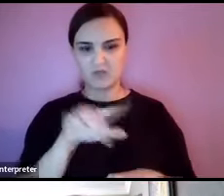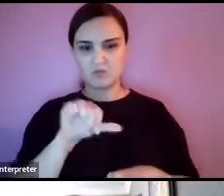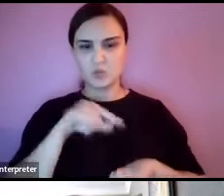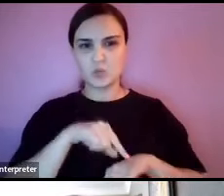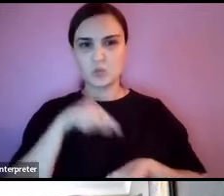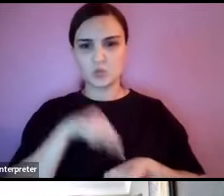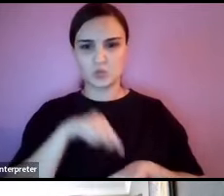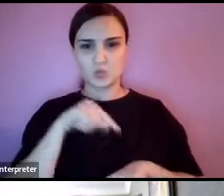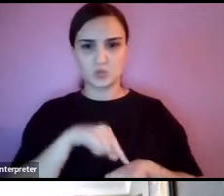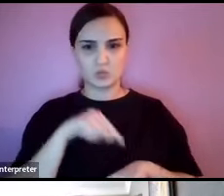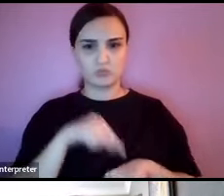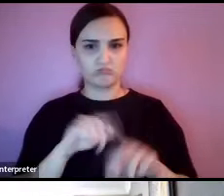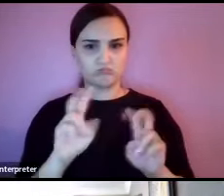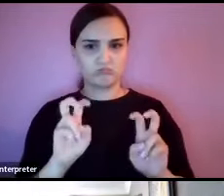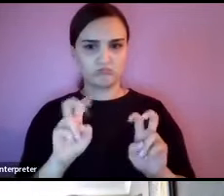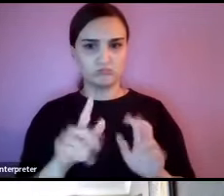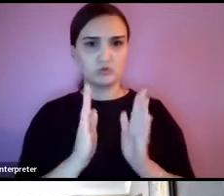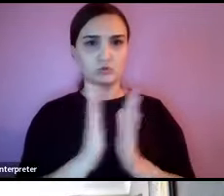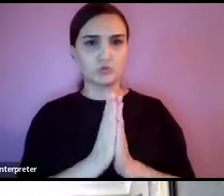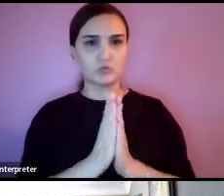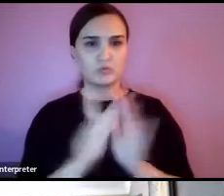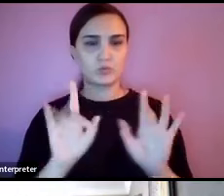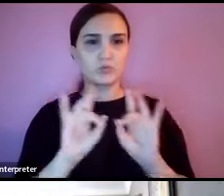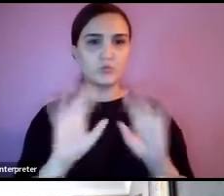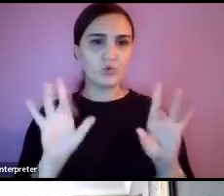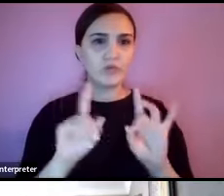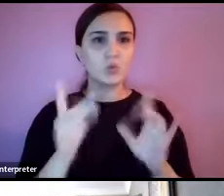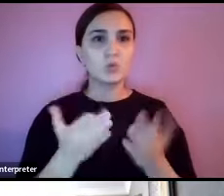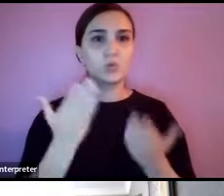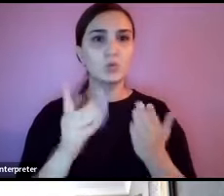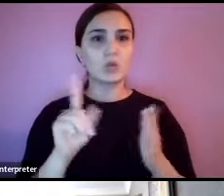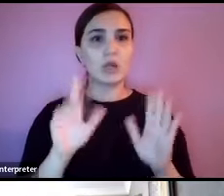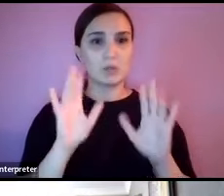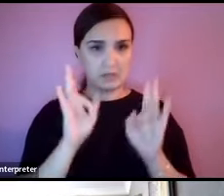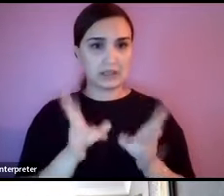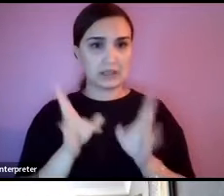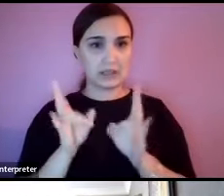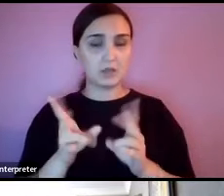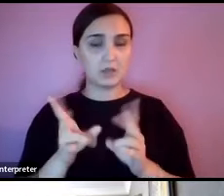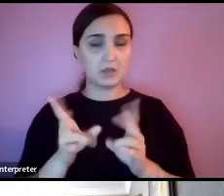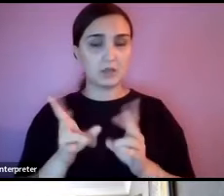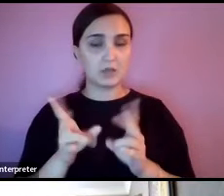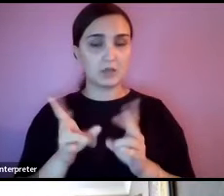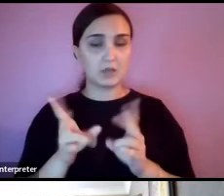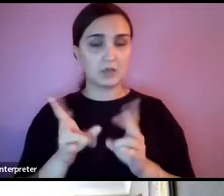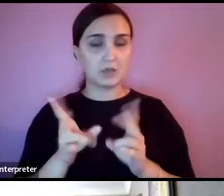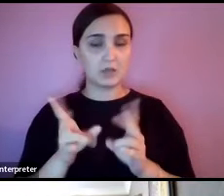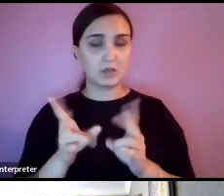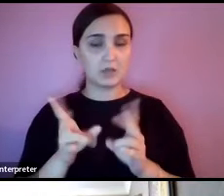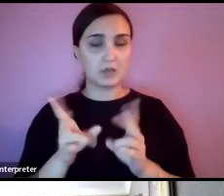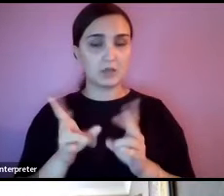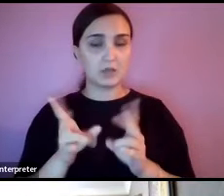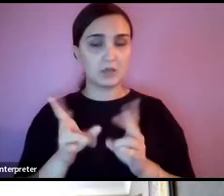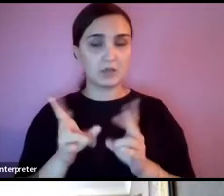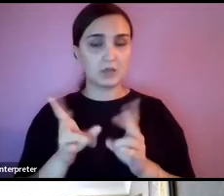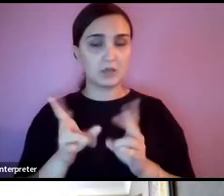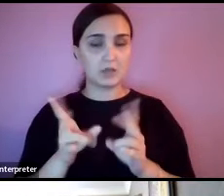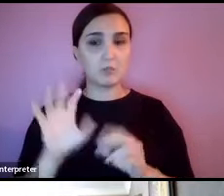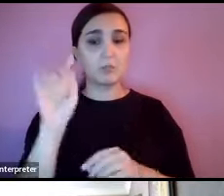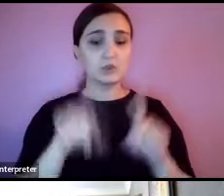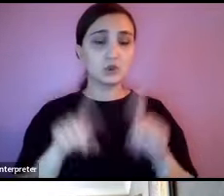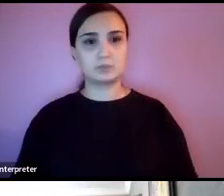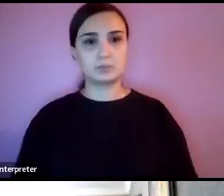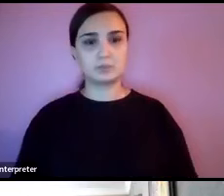და სწავლოთ, რომ მოგიყვეთ თუ რამე ხდება. რიგ შემთხვევაში ბავშვები იხსნებიან და უზიარებენ